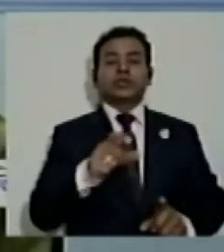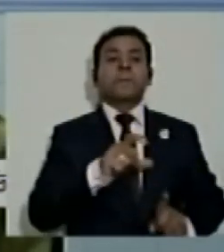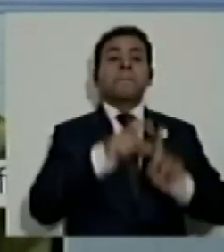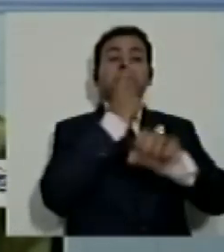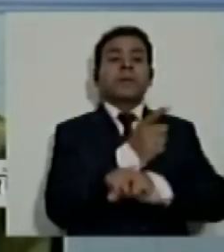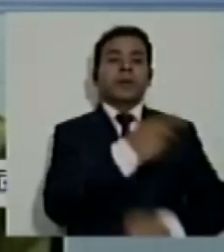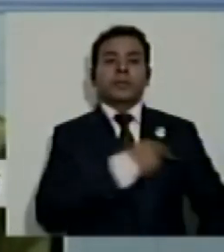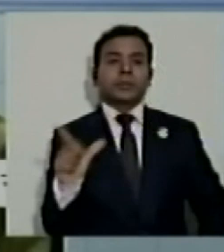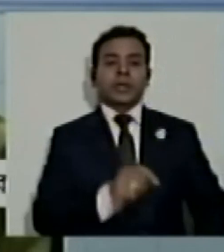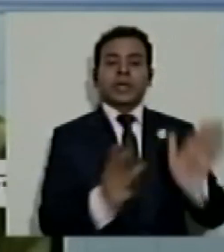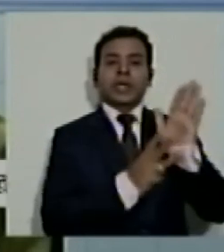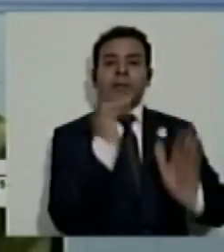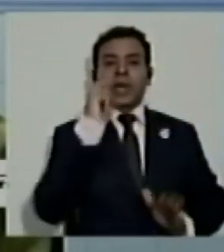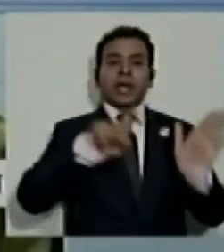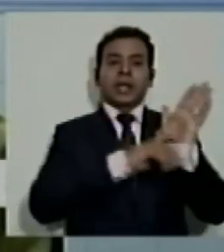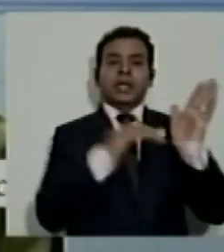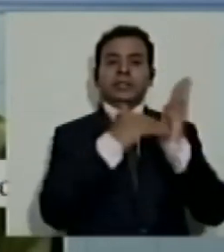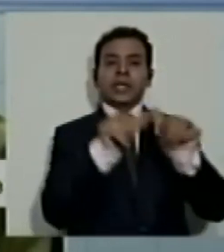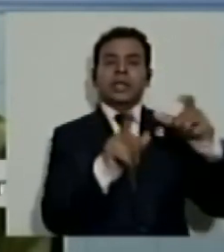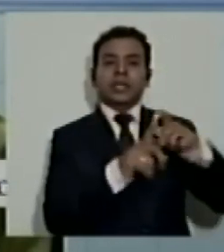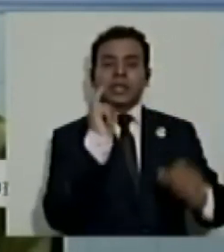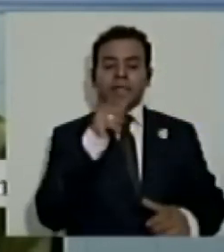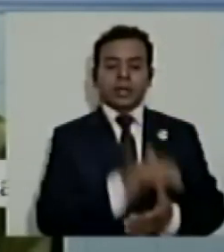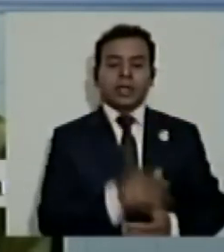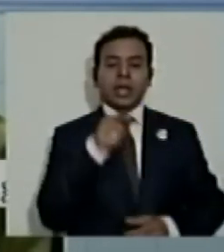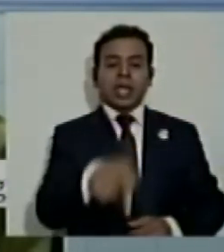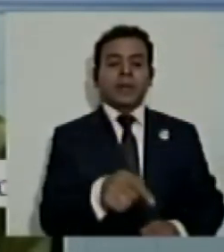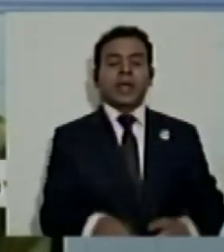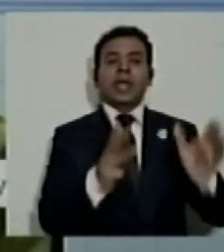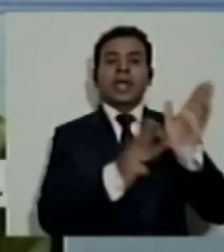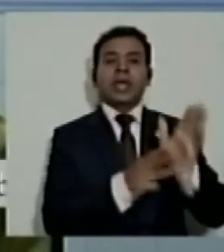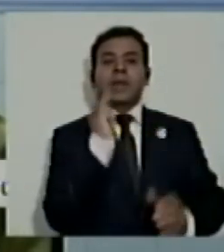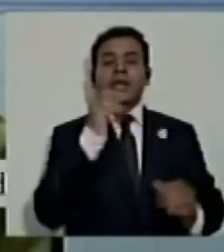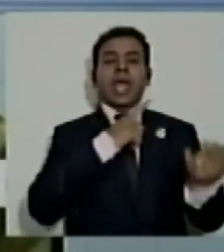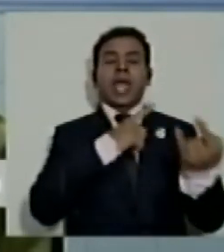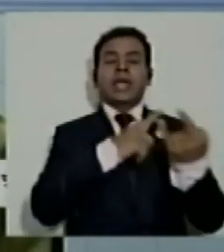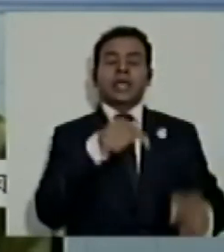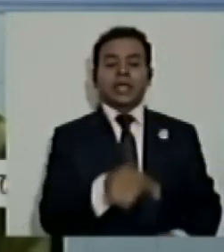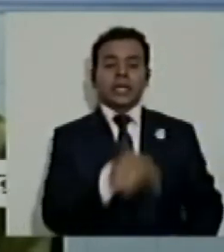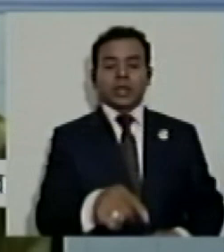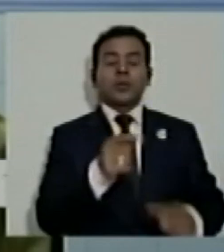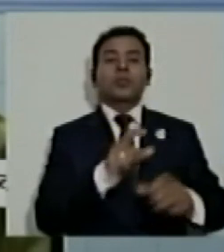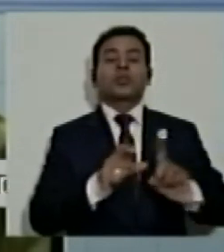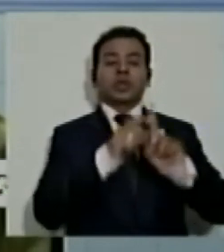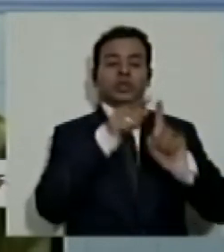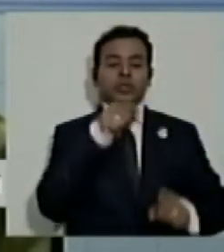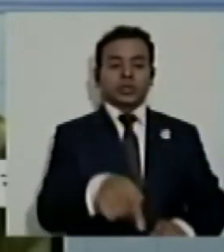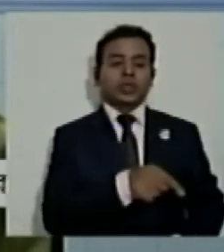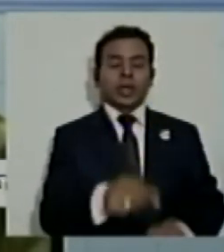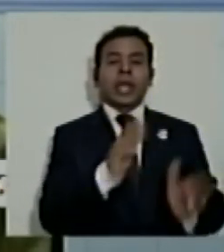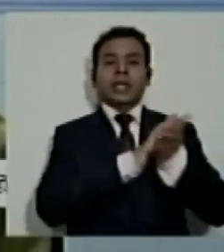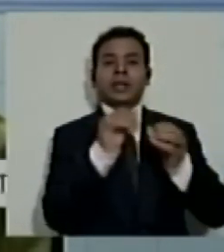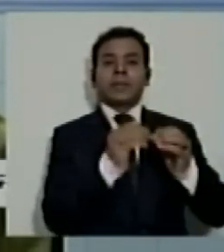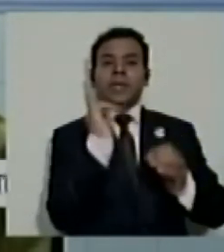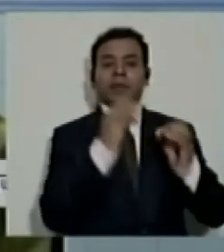পরিচালক ডাক্তার হাবিবুর রহমান খান এবং আমি অতিরিক্ত মহাপরিচালক প্রশাসন স্বাস্থ্য অধিদপ্তর। আমি প্রথমে